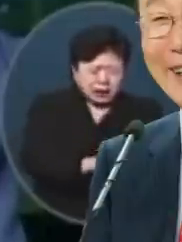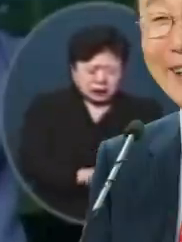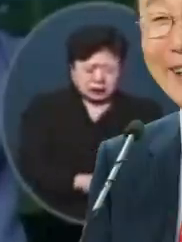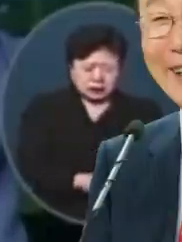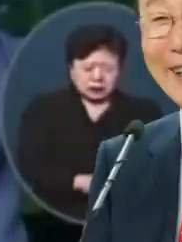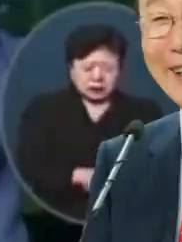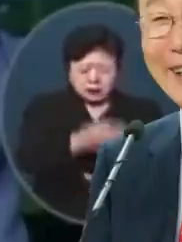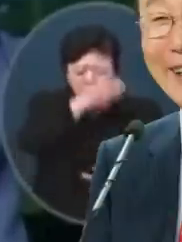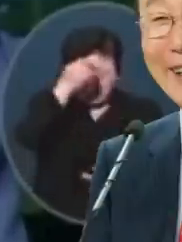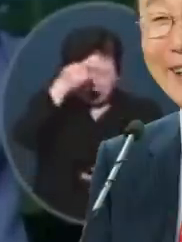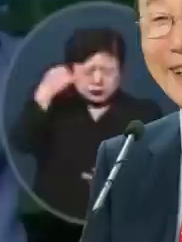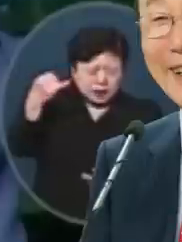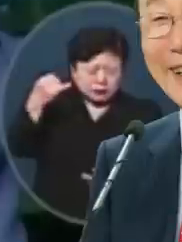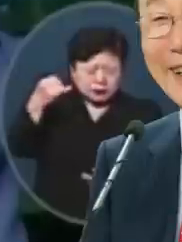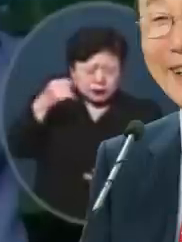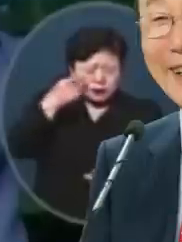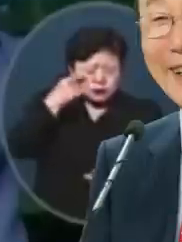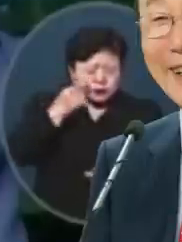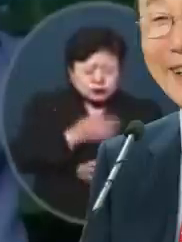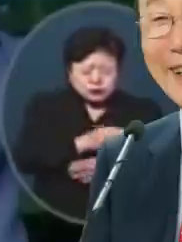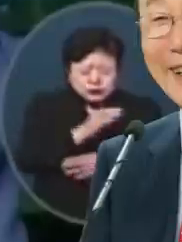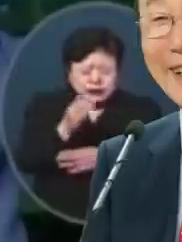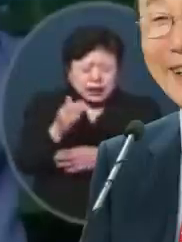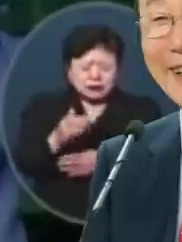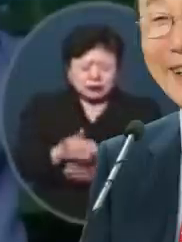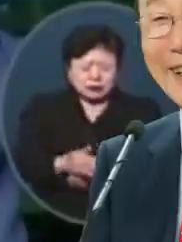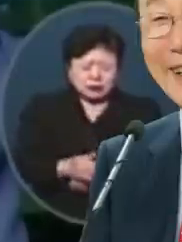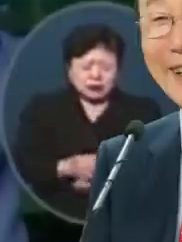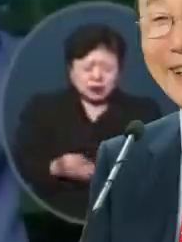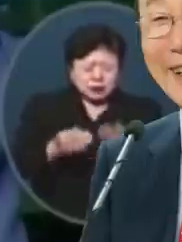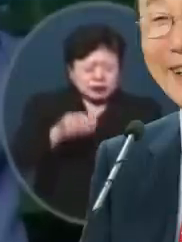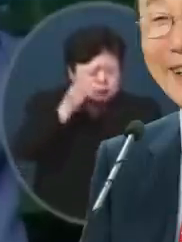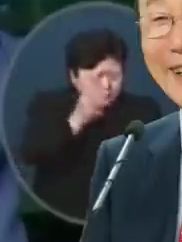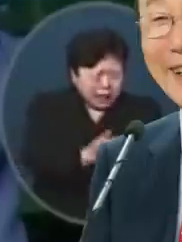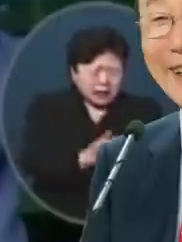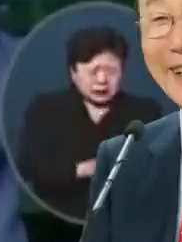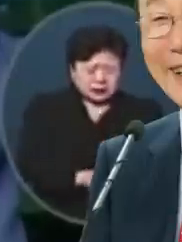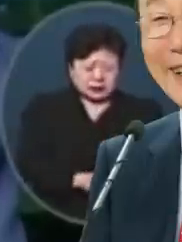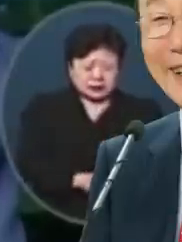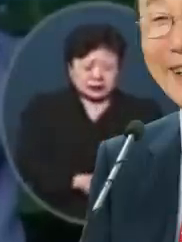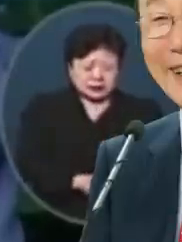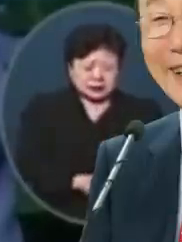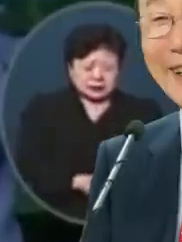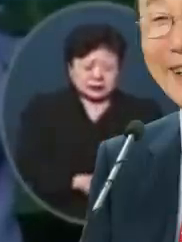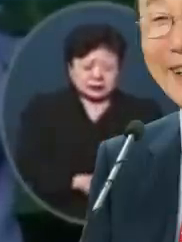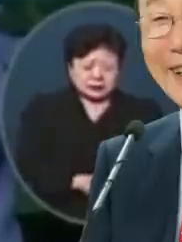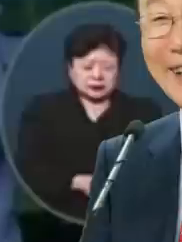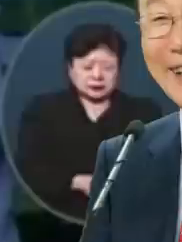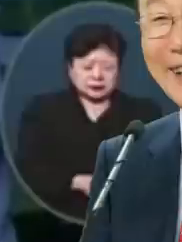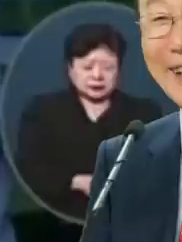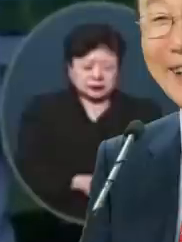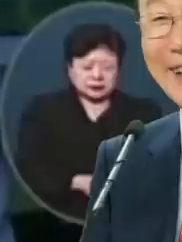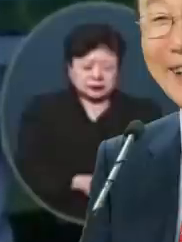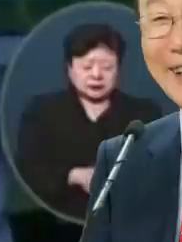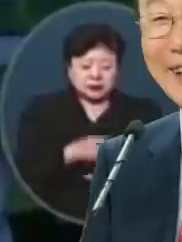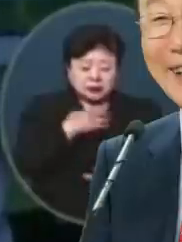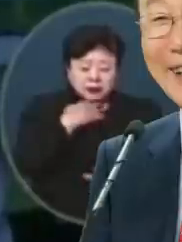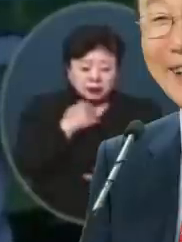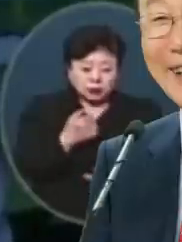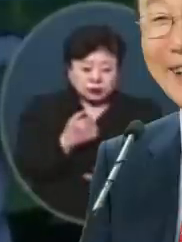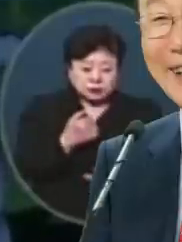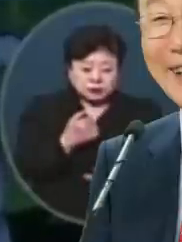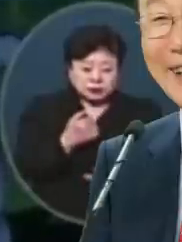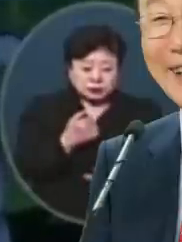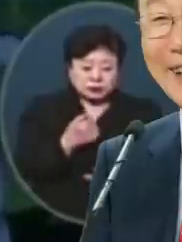노인이 눈부신다고 말한다고 욕이 되지 않지 않아요. 저는 50대인데도 불구하고